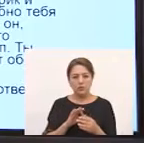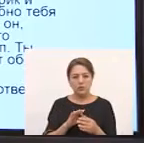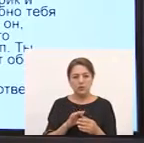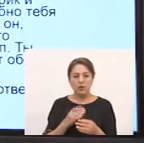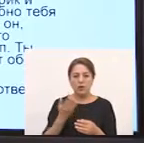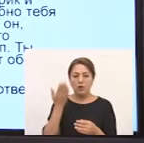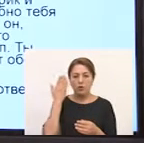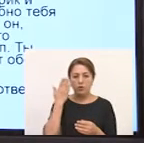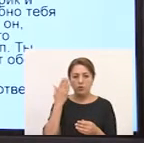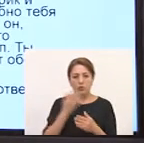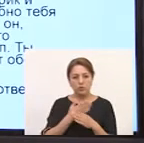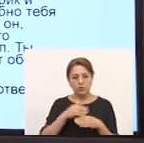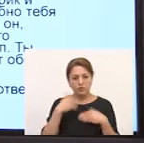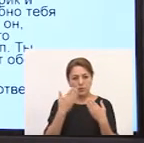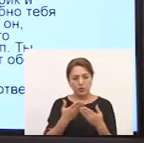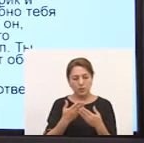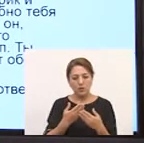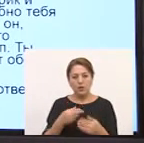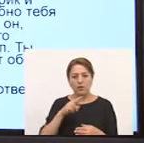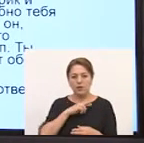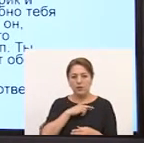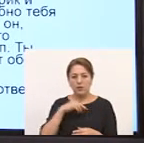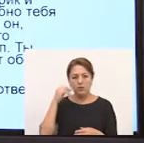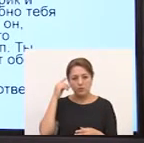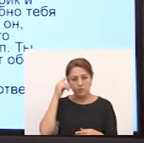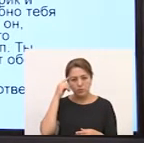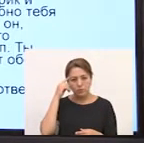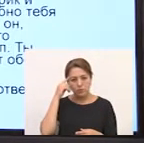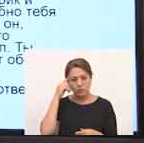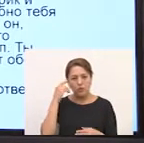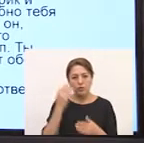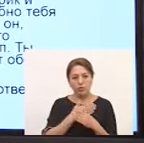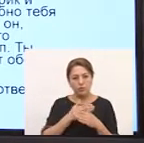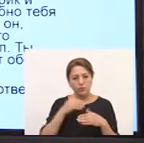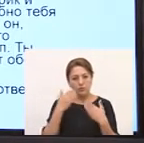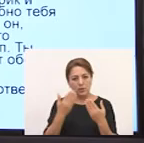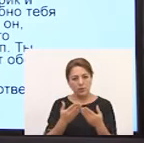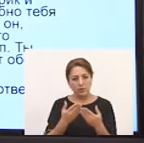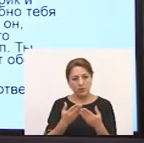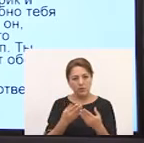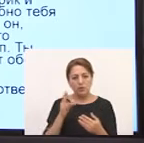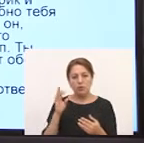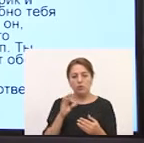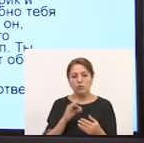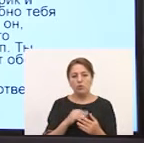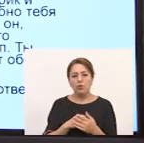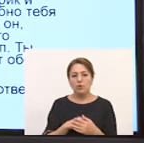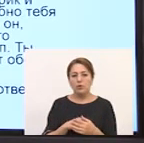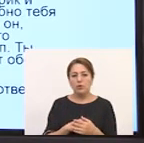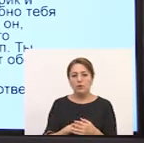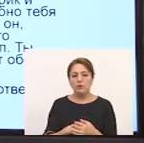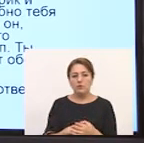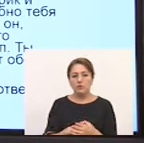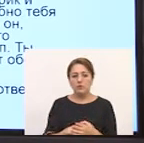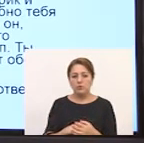им помилован, я надеялся не только на его пощаду, но даже на помощь.